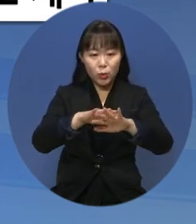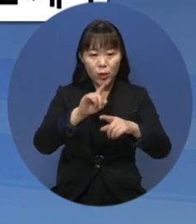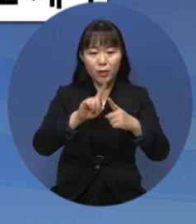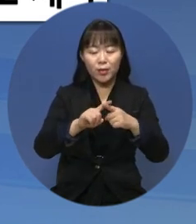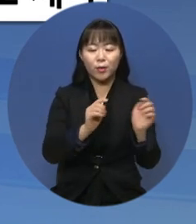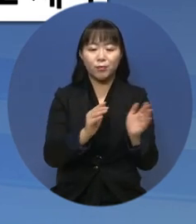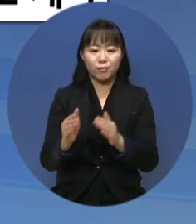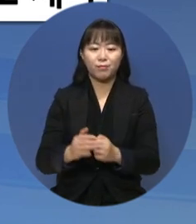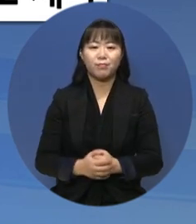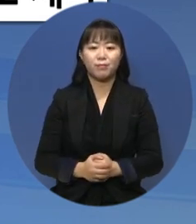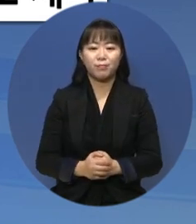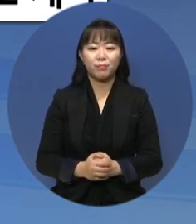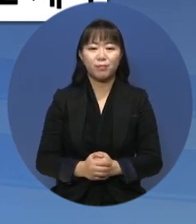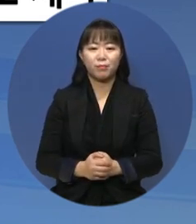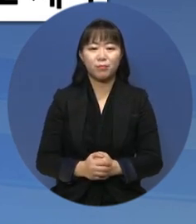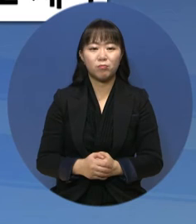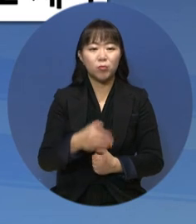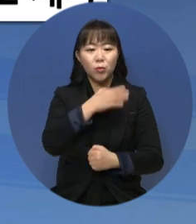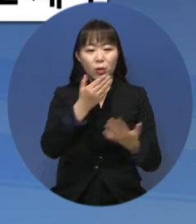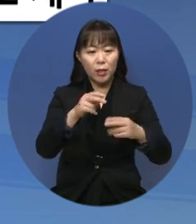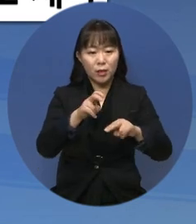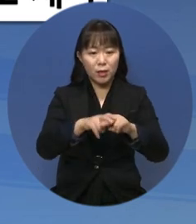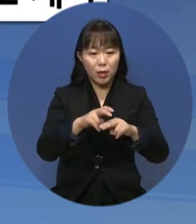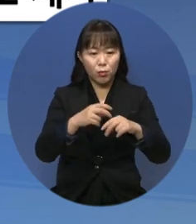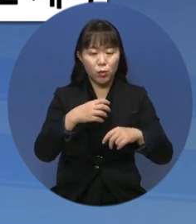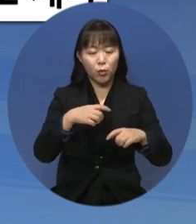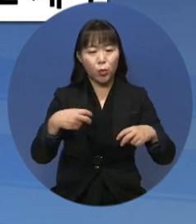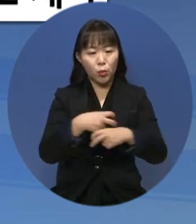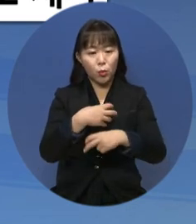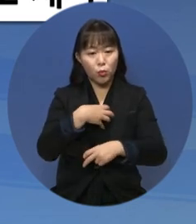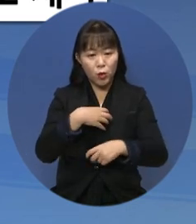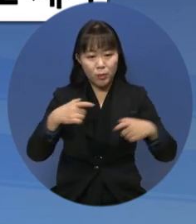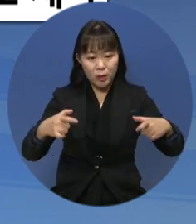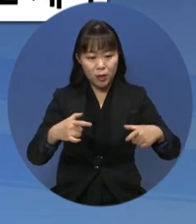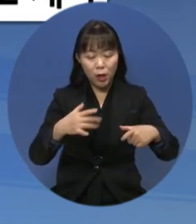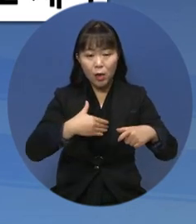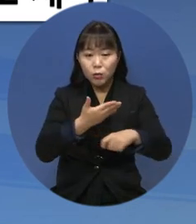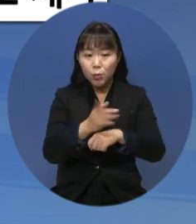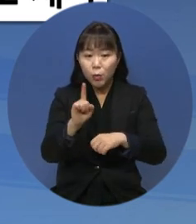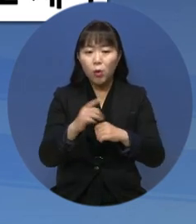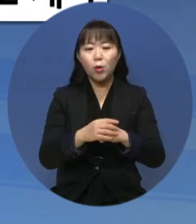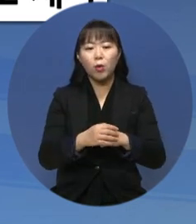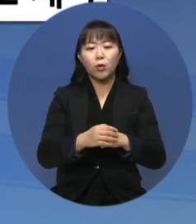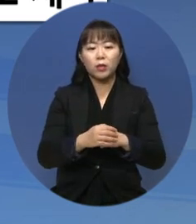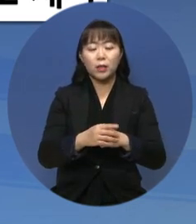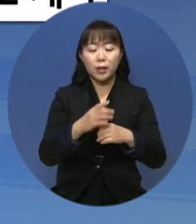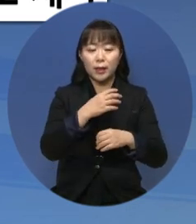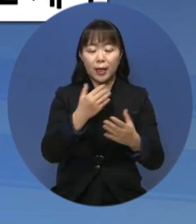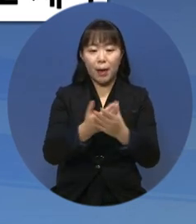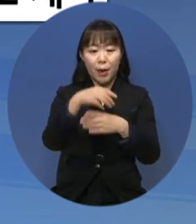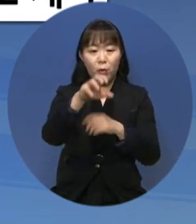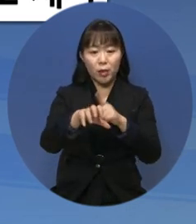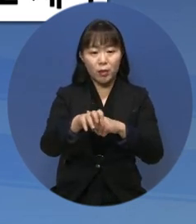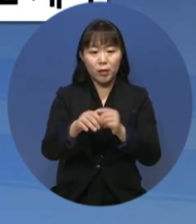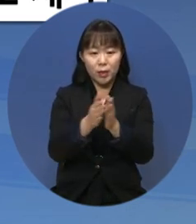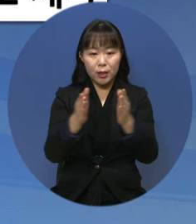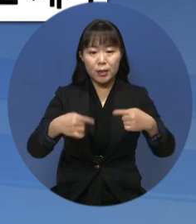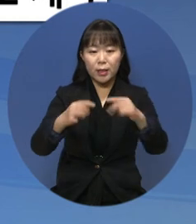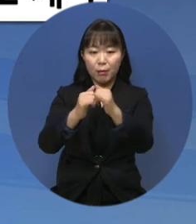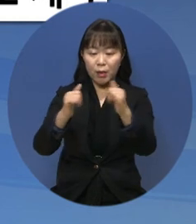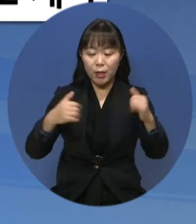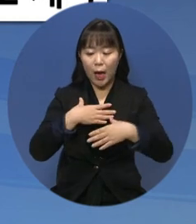밝혔습니다 노인일자리 교통 위험지역에 알림 이는 한국노인인력개발원 에서 실시하는 참여자